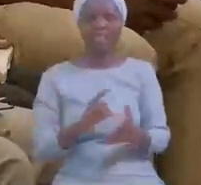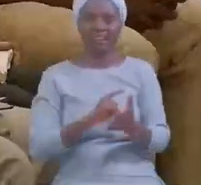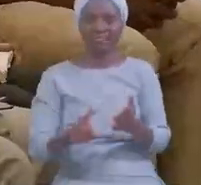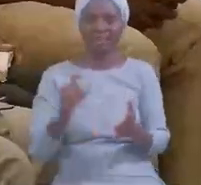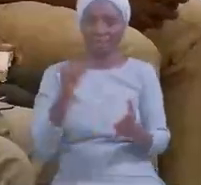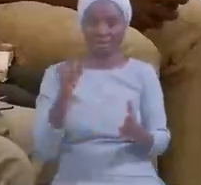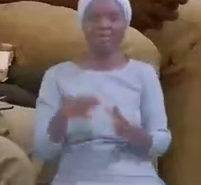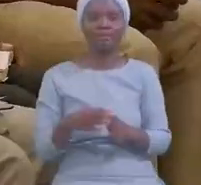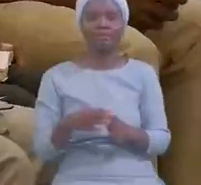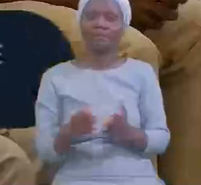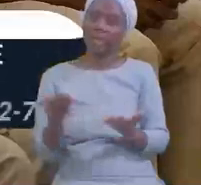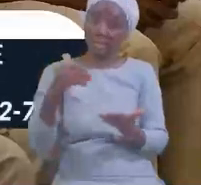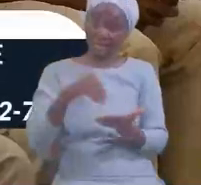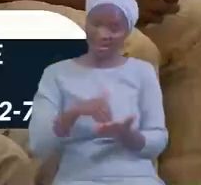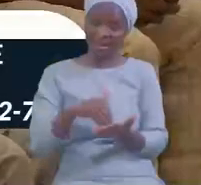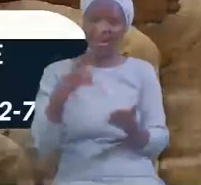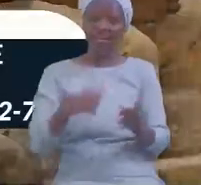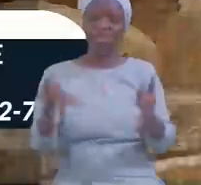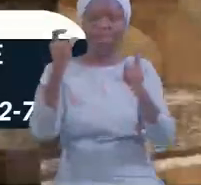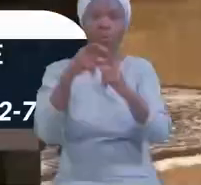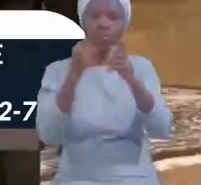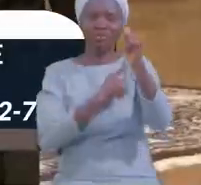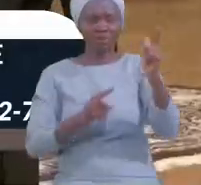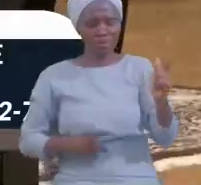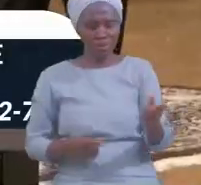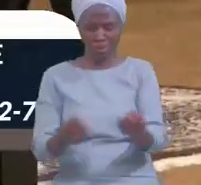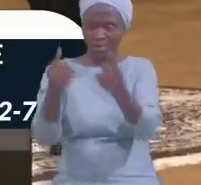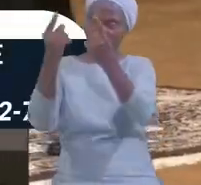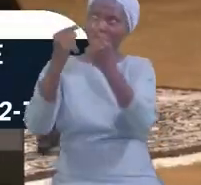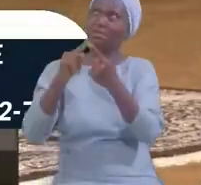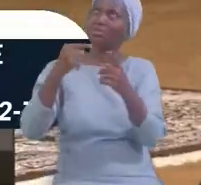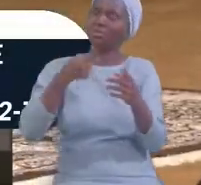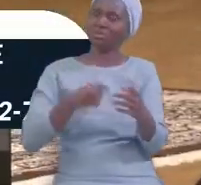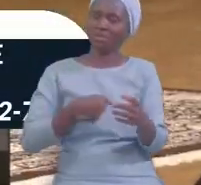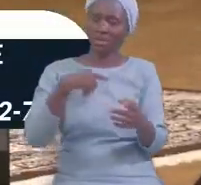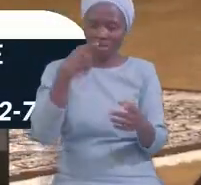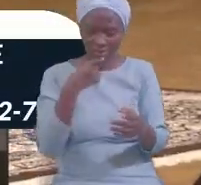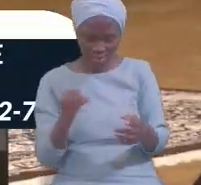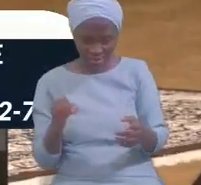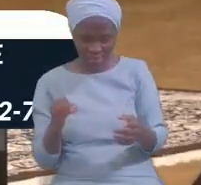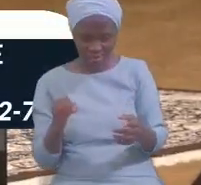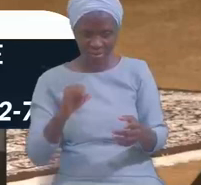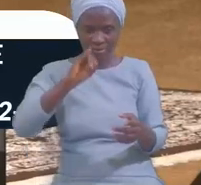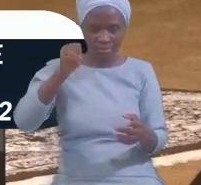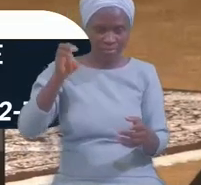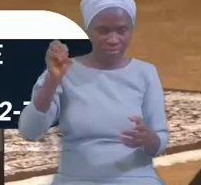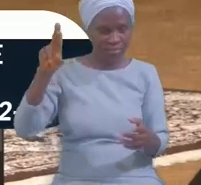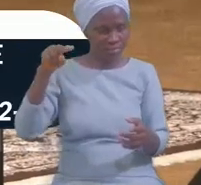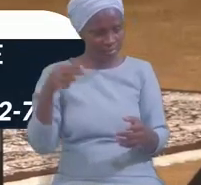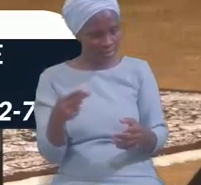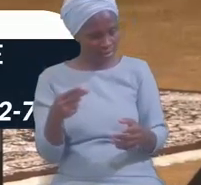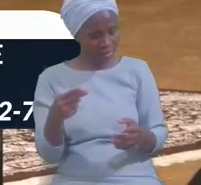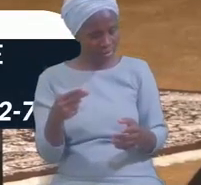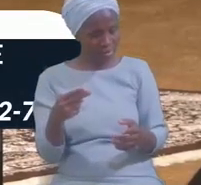Verset 11. La parole de l'Éternel me fut adressée en ces mots.